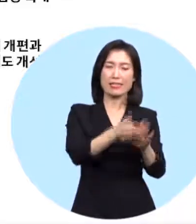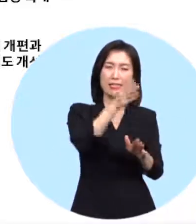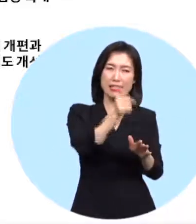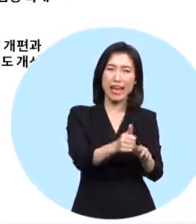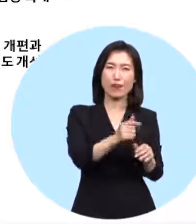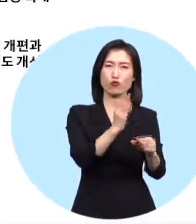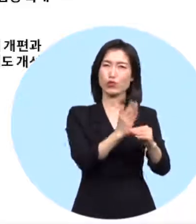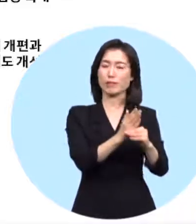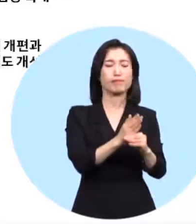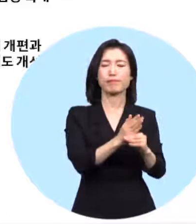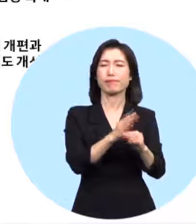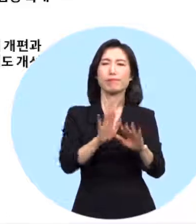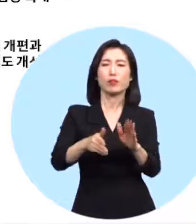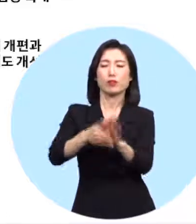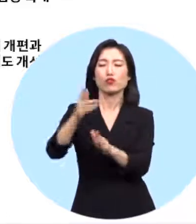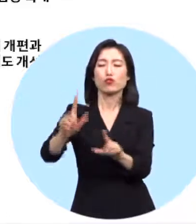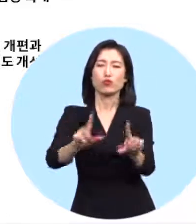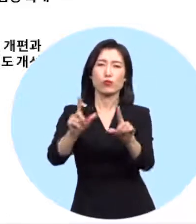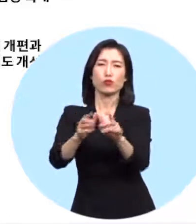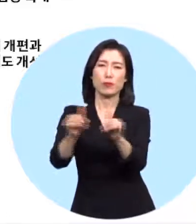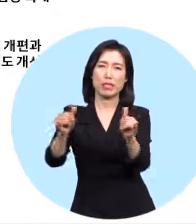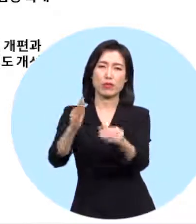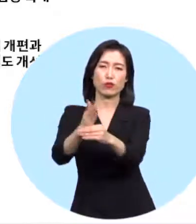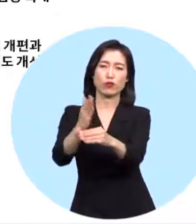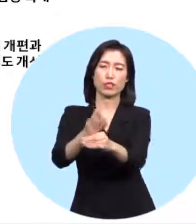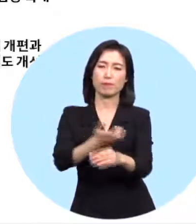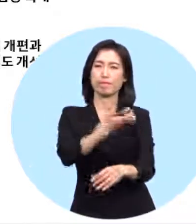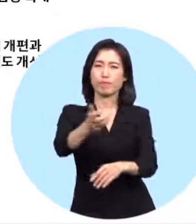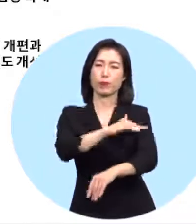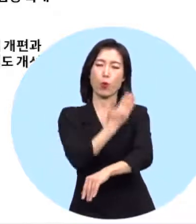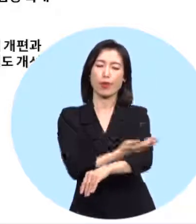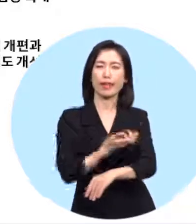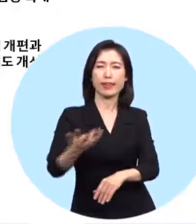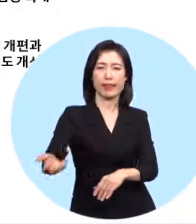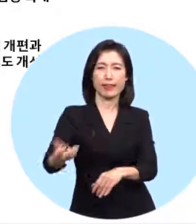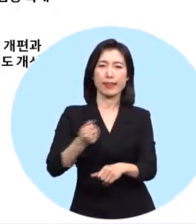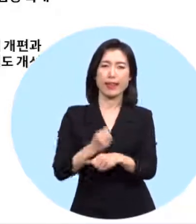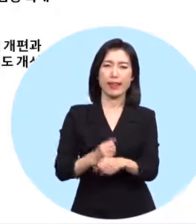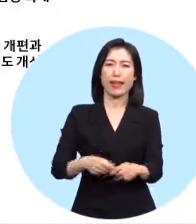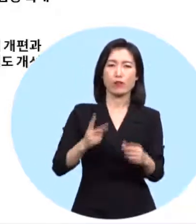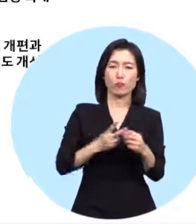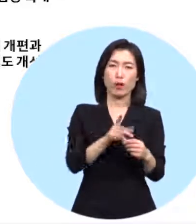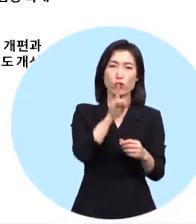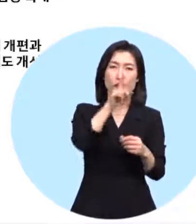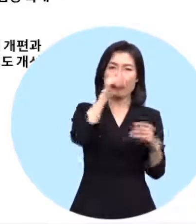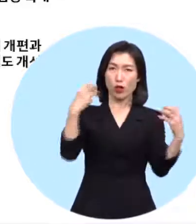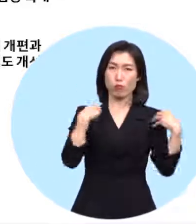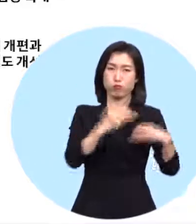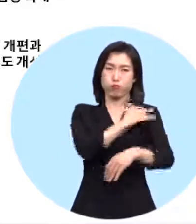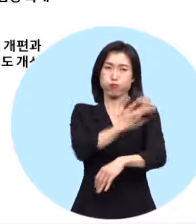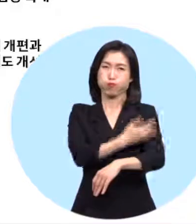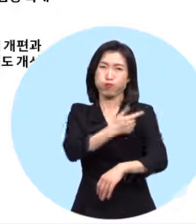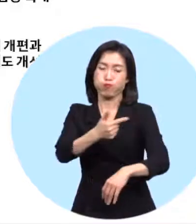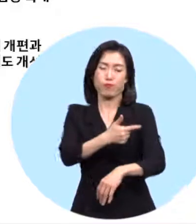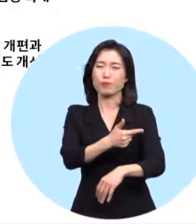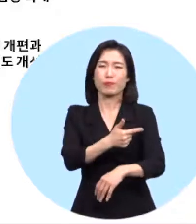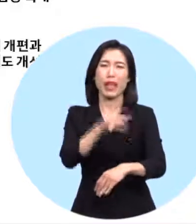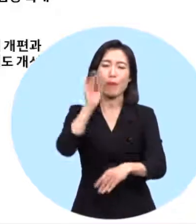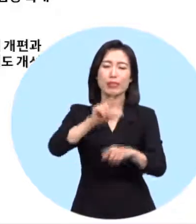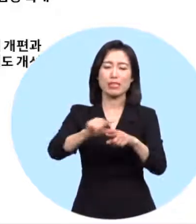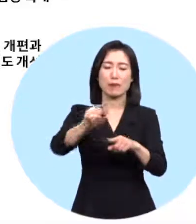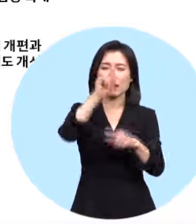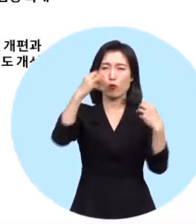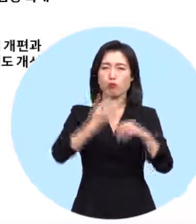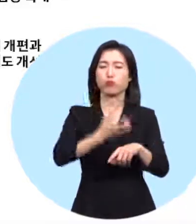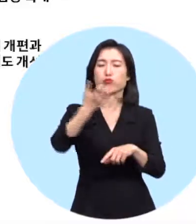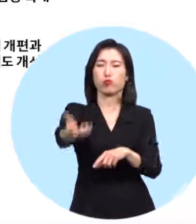되겠고요. 두 번째 전략이 획기적으로 지방 권한을 지방으로 이양하겠다. 특히 이 속에는 이제 교육에 관련된 내용도 포함되어